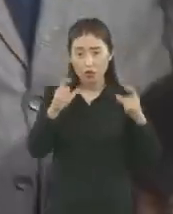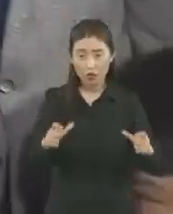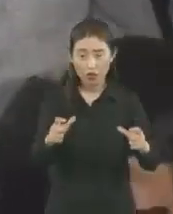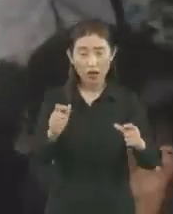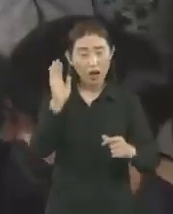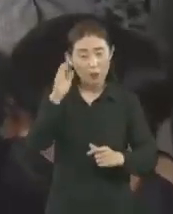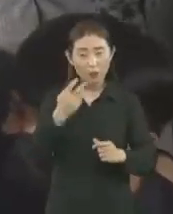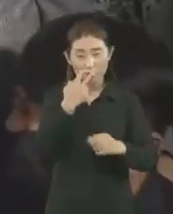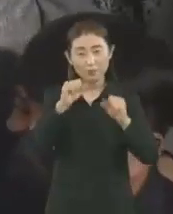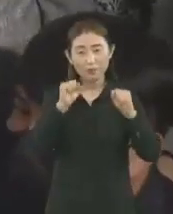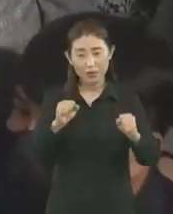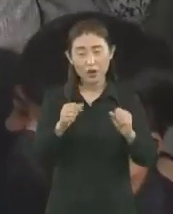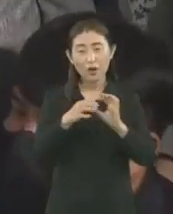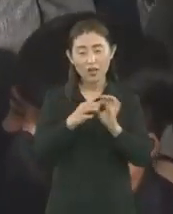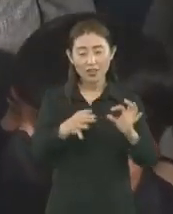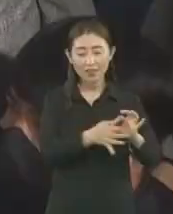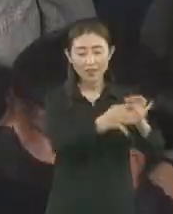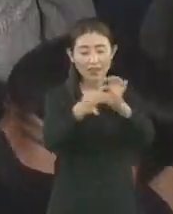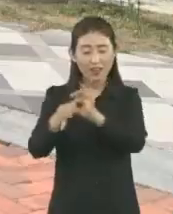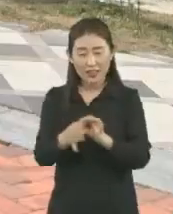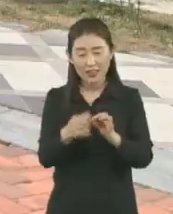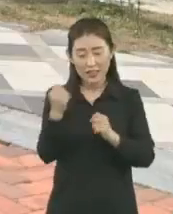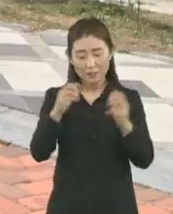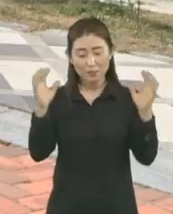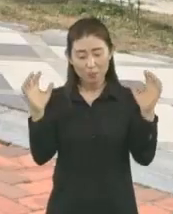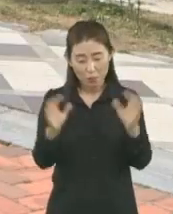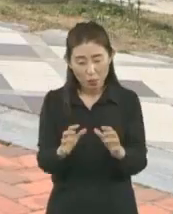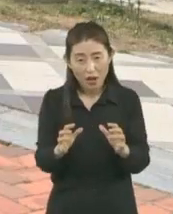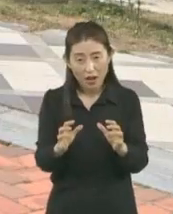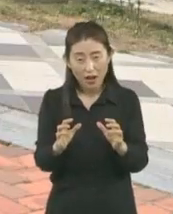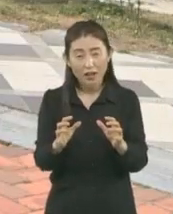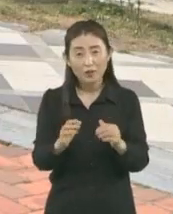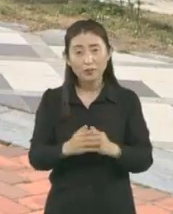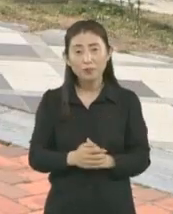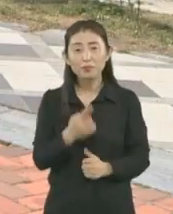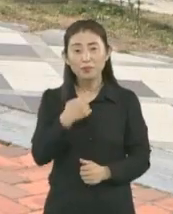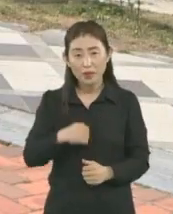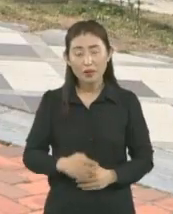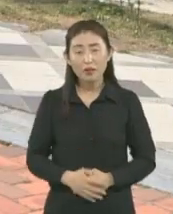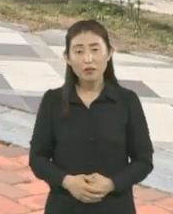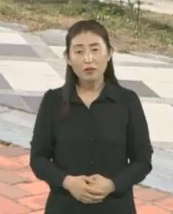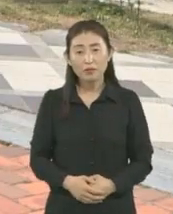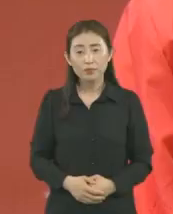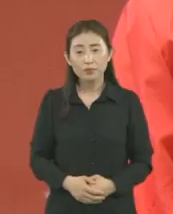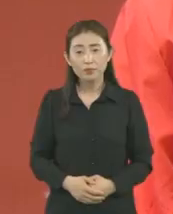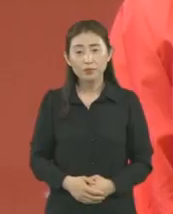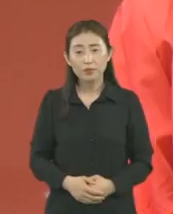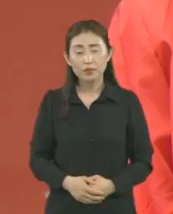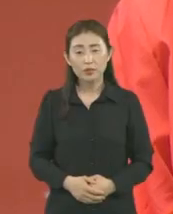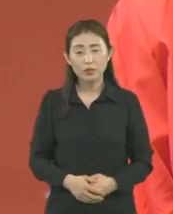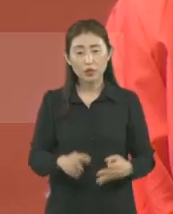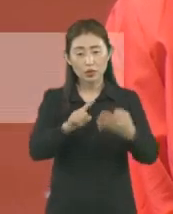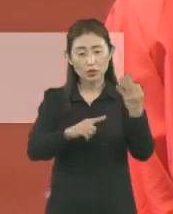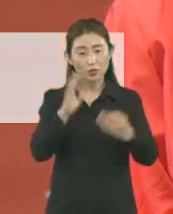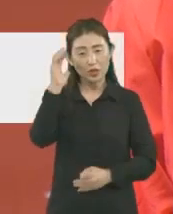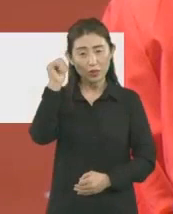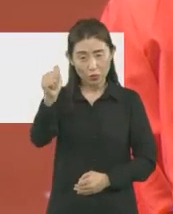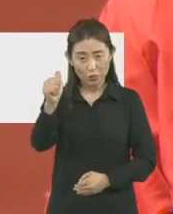초광역 상생경제권 선언을 하는 등 힘을 모으는 모습을 보였기 때문입니다. 윤석열 대통령을